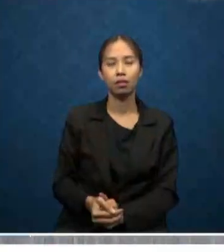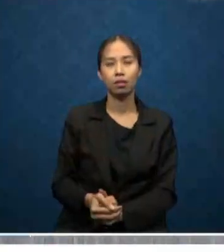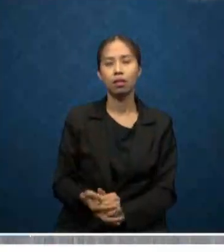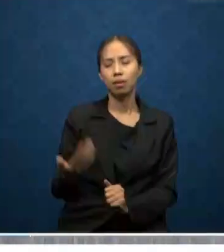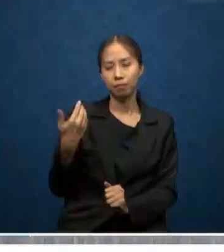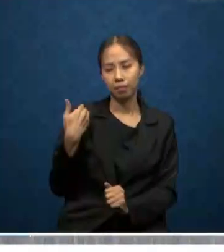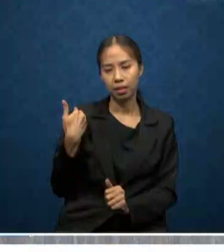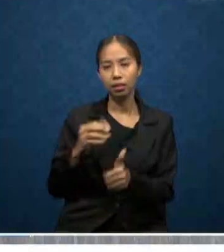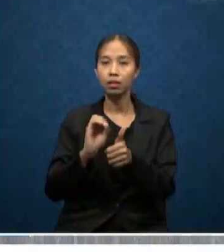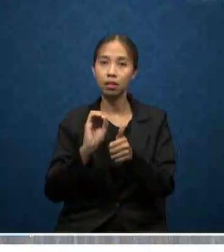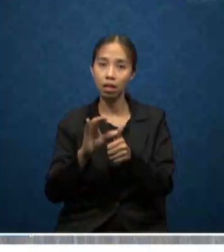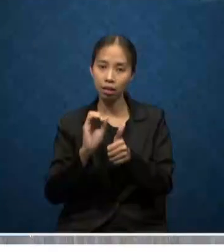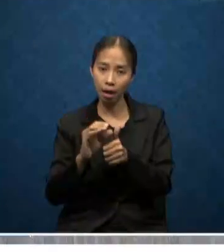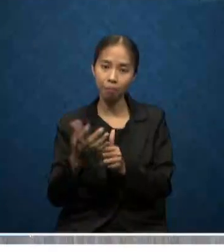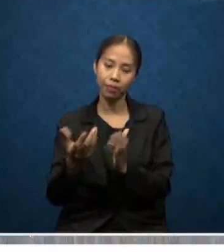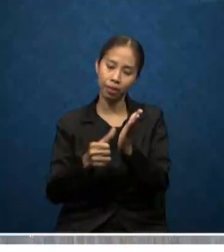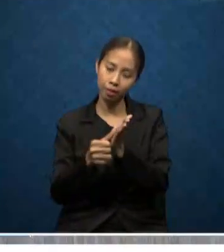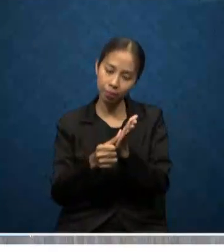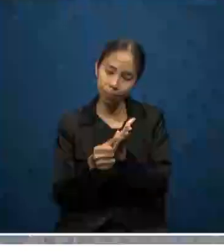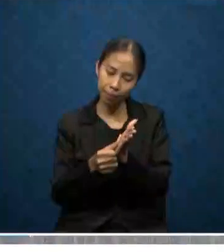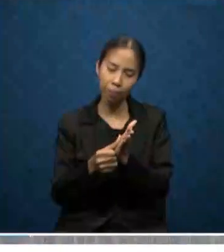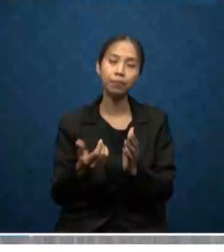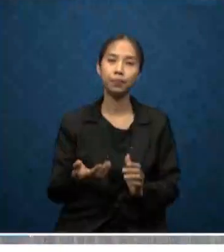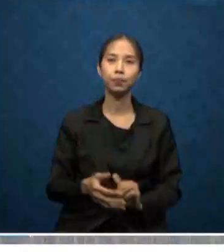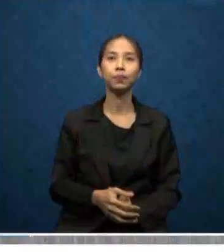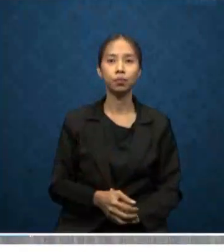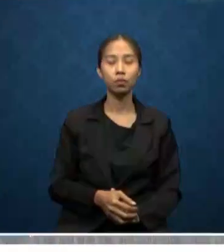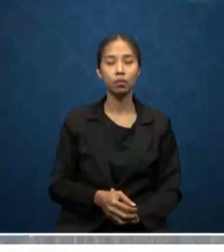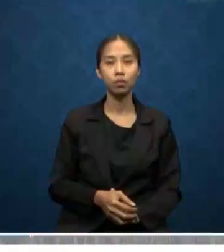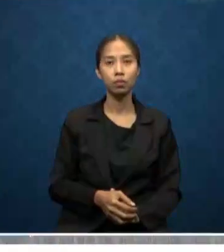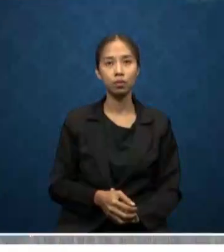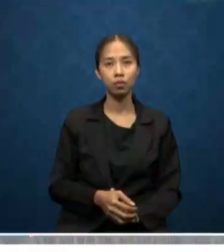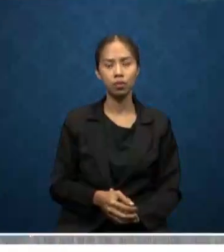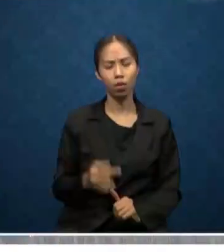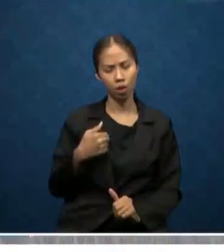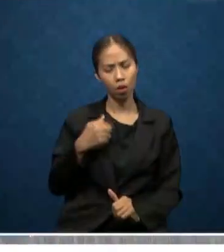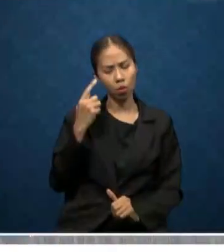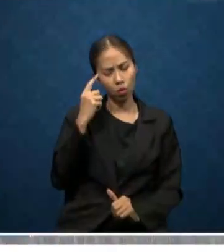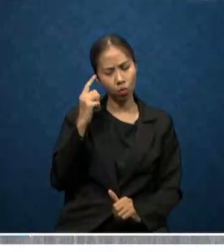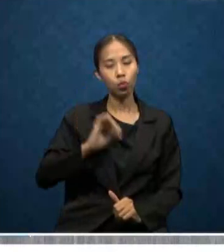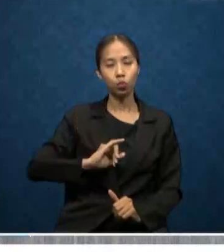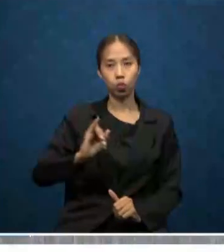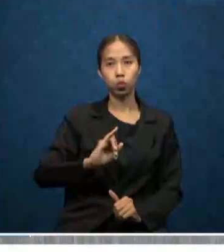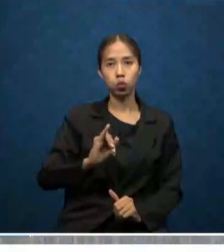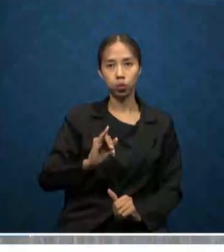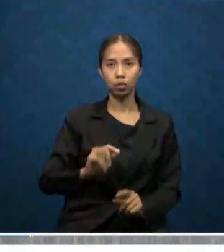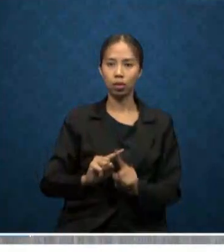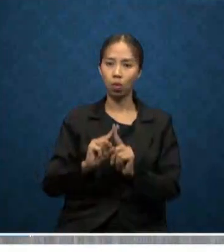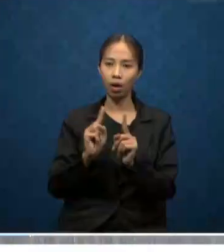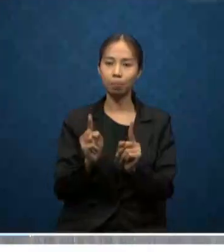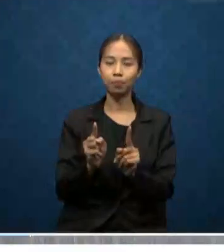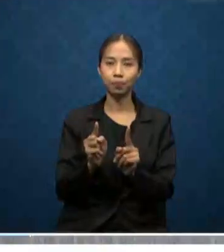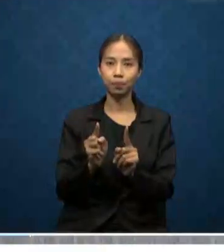การเสนอแนะหรือการปรับปรุงนะครับก็ถือว่าค่อนข้างจะถูกต้องนะครับแต่ว่าขาดในเรื่อง